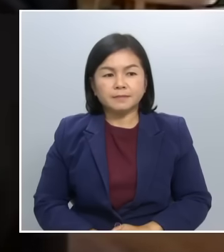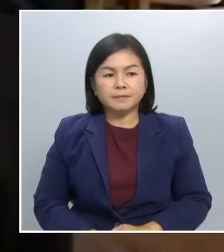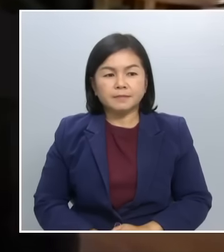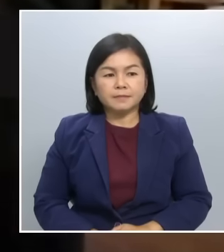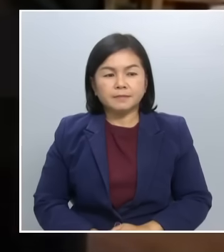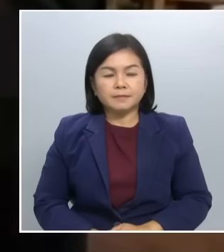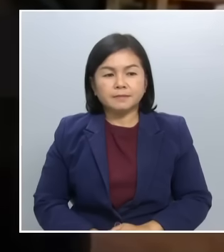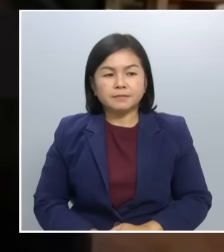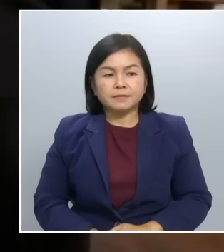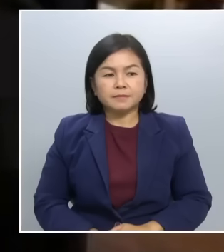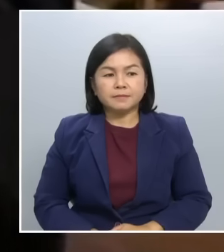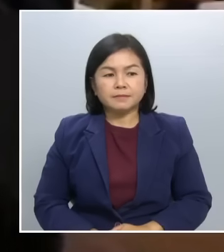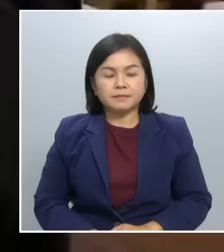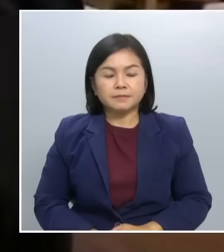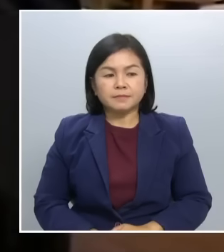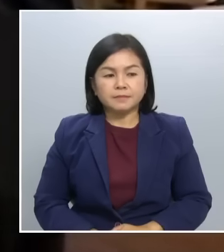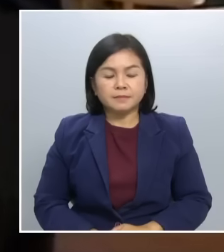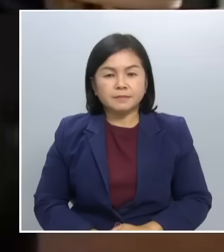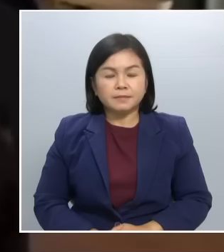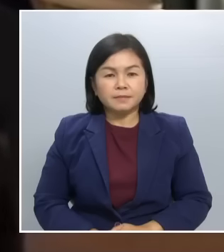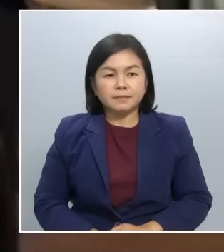soccer players from a young age.